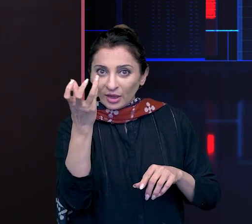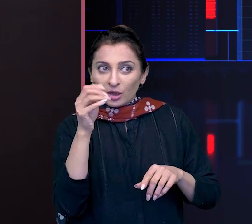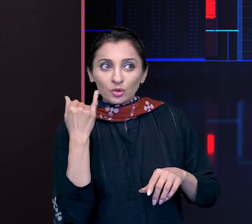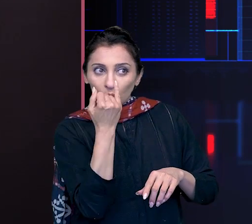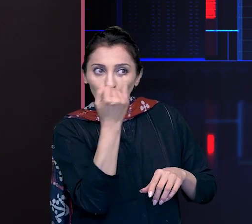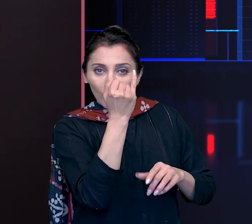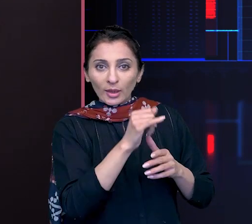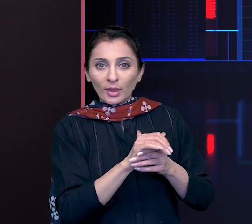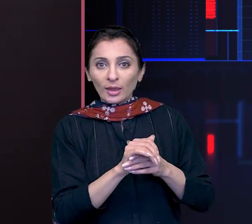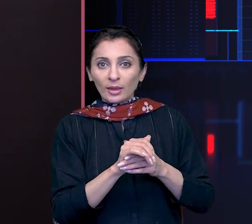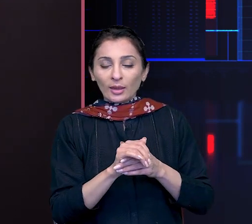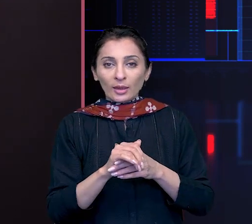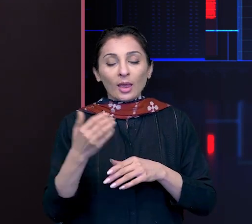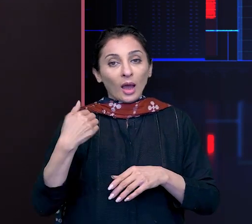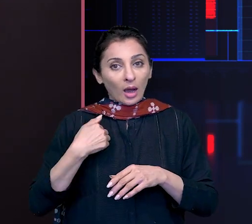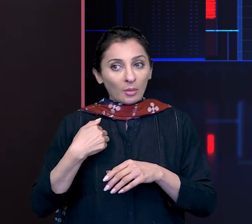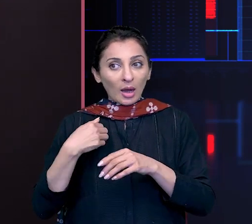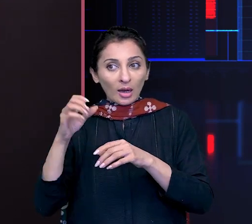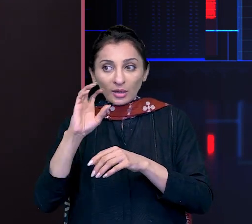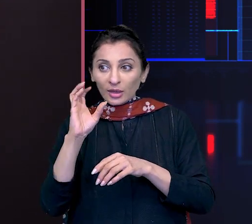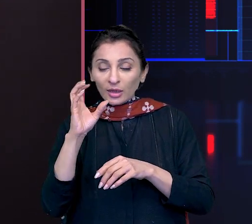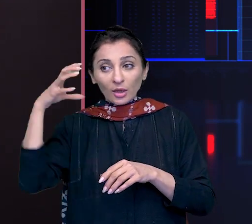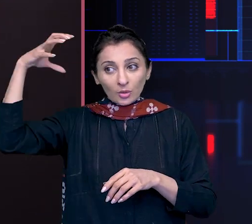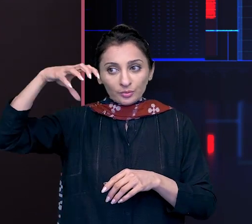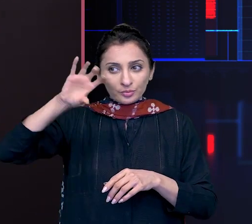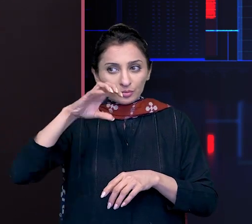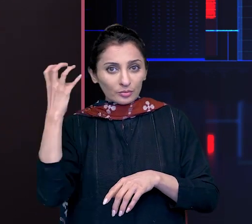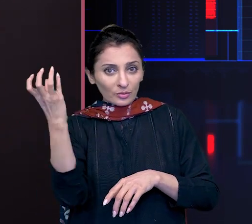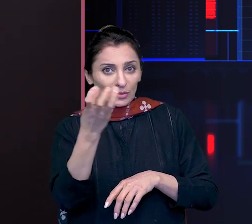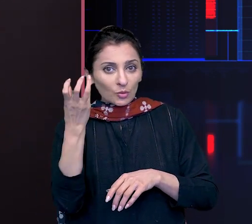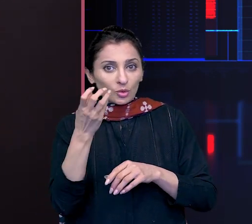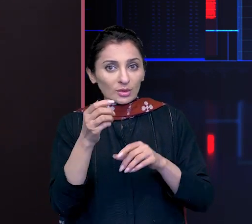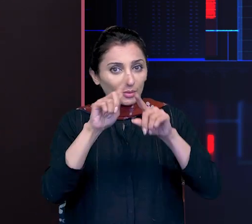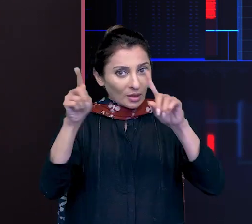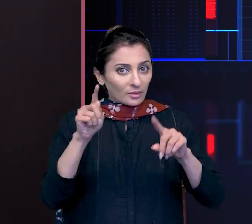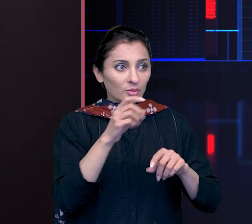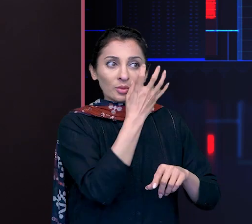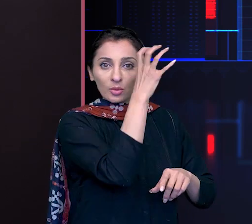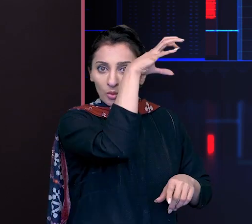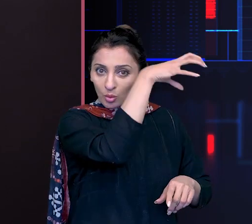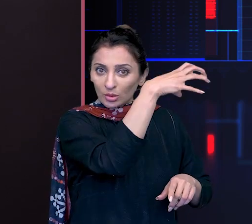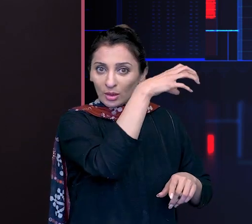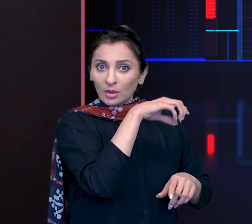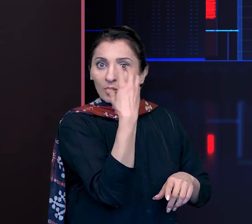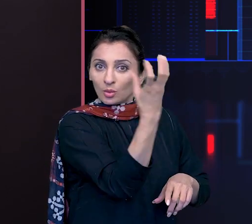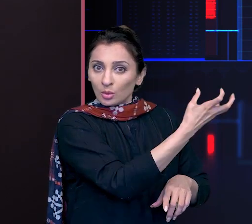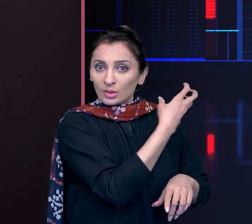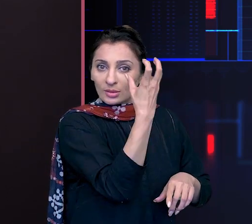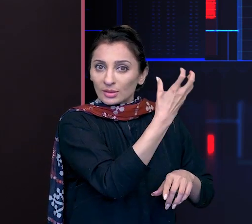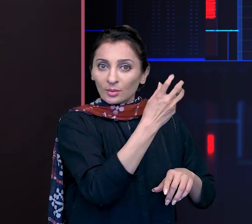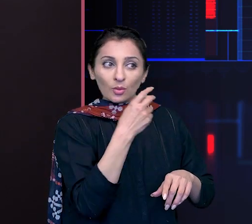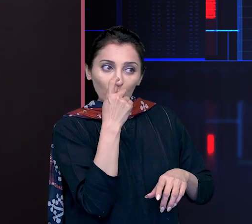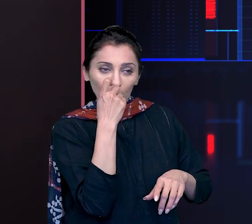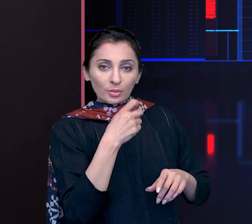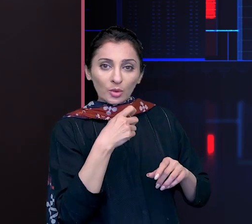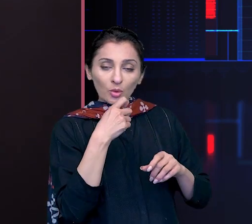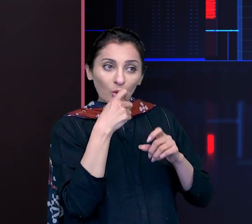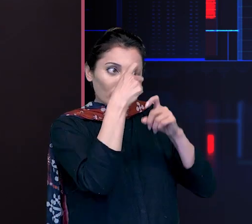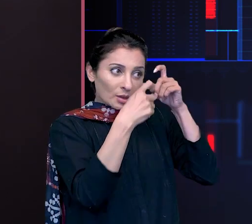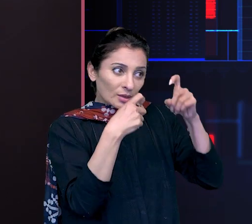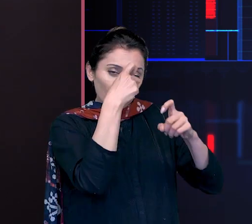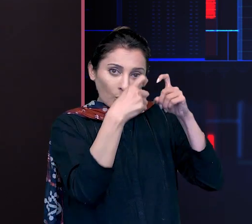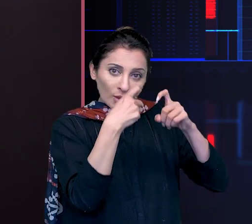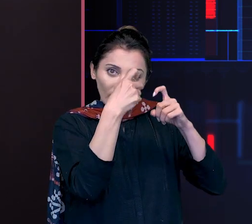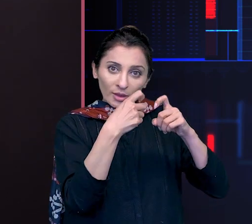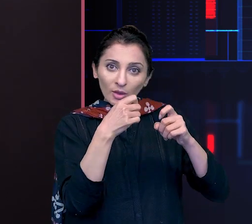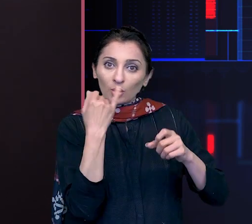بلکہ کسی اور نظام شمسی کا حصہ ہیں، ان کے ایٹماسفیئرز، ان کے ماحول کو ایکسپلور کرے گی اور ہمیں بتائے گی کہ